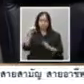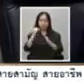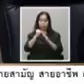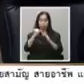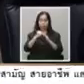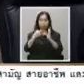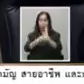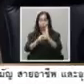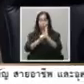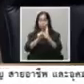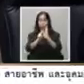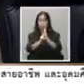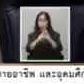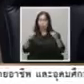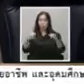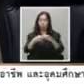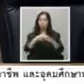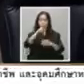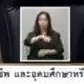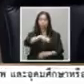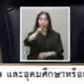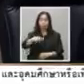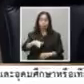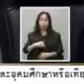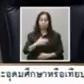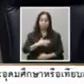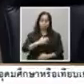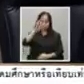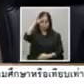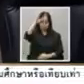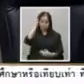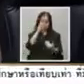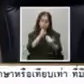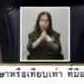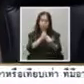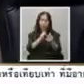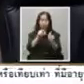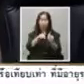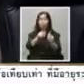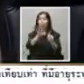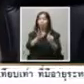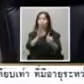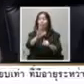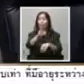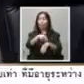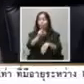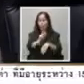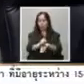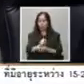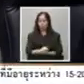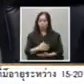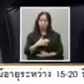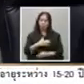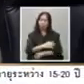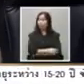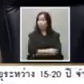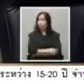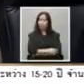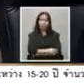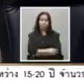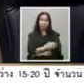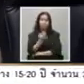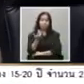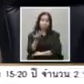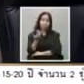ลนครพรรคเพื่อไทยผมประท้วงตามข้อ9ครับท่านประธานครับผมนั่งฟังรอฟัง